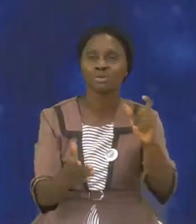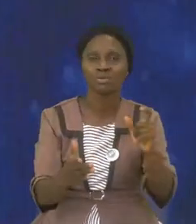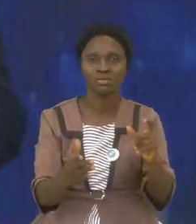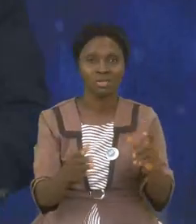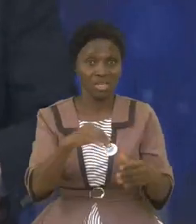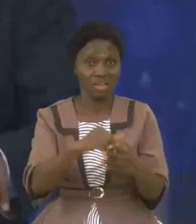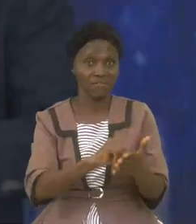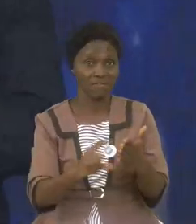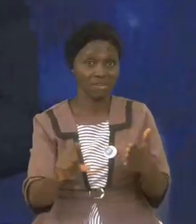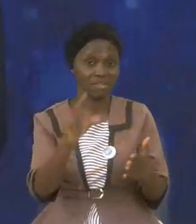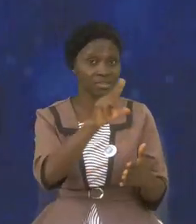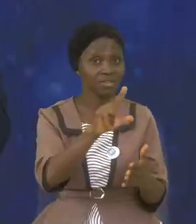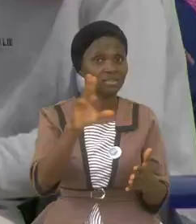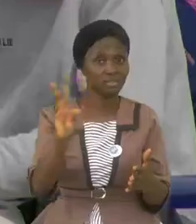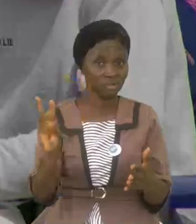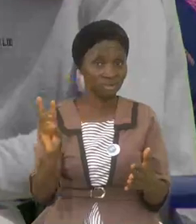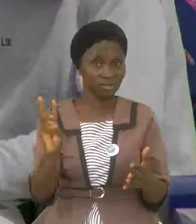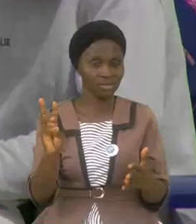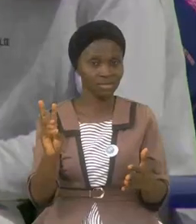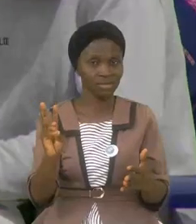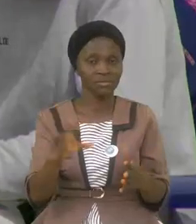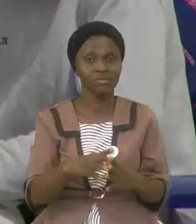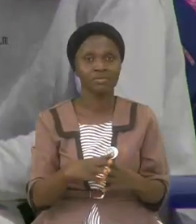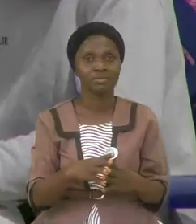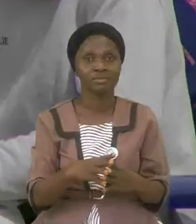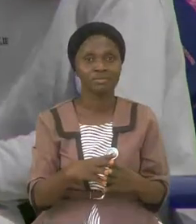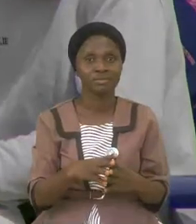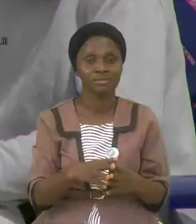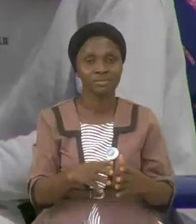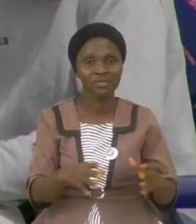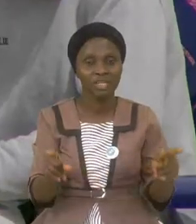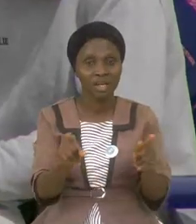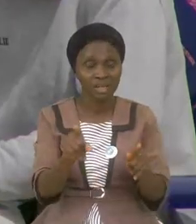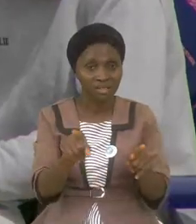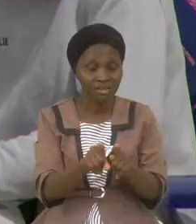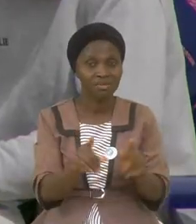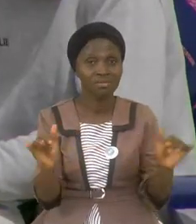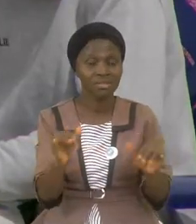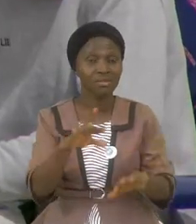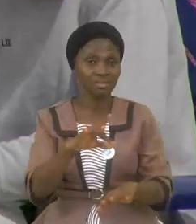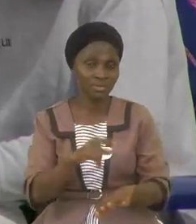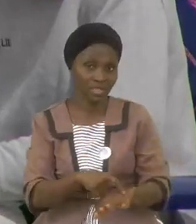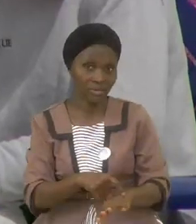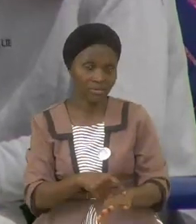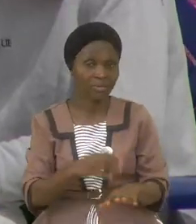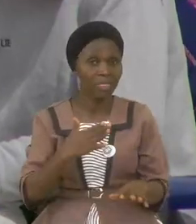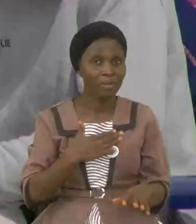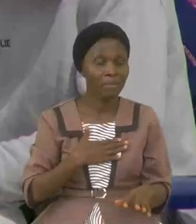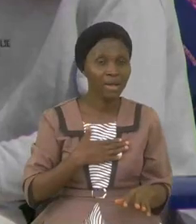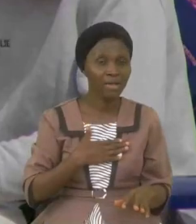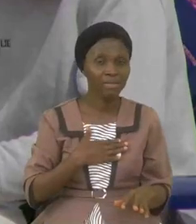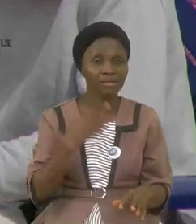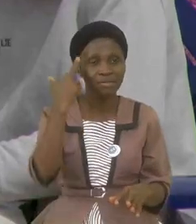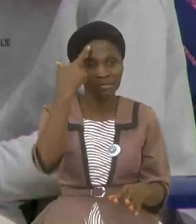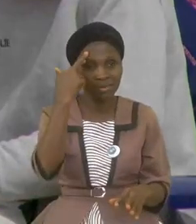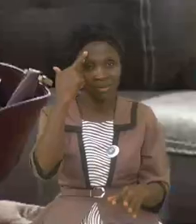Que fais-tu ?» Verset 36. Et 36 nous dit « En